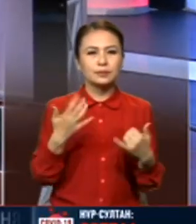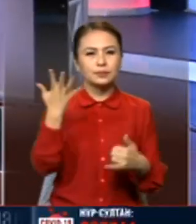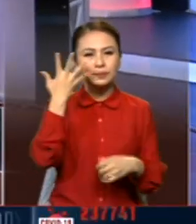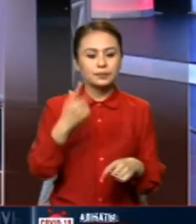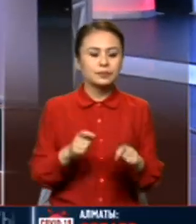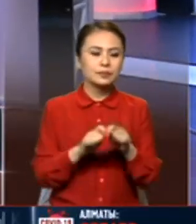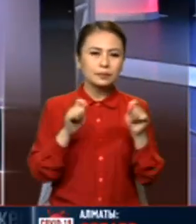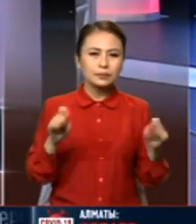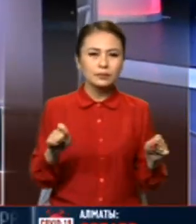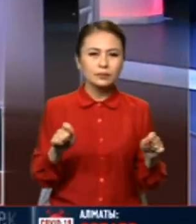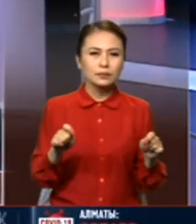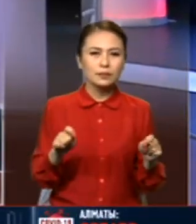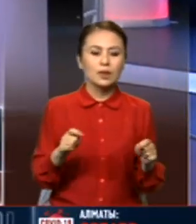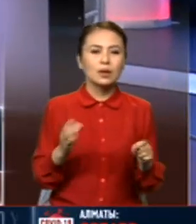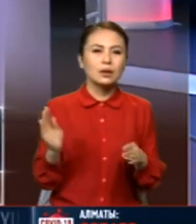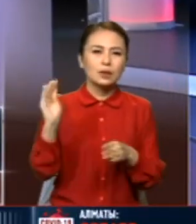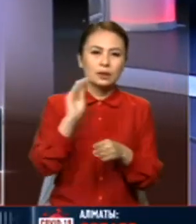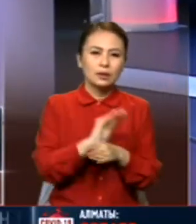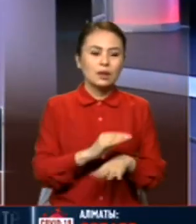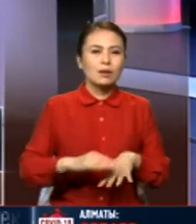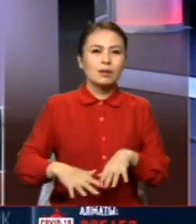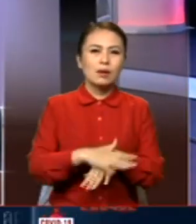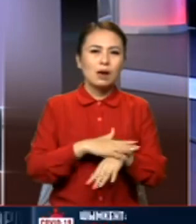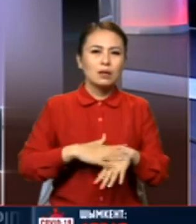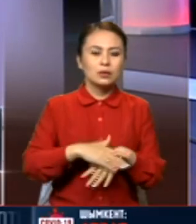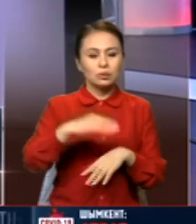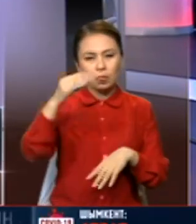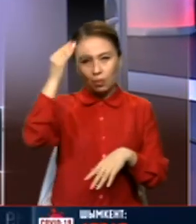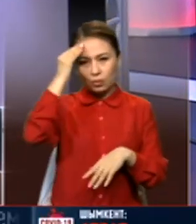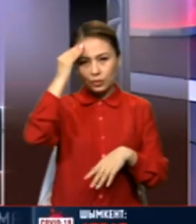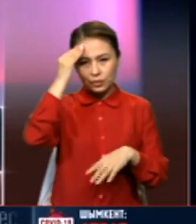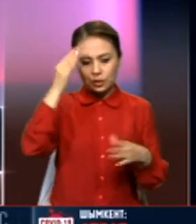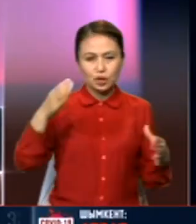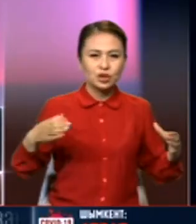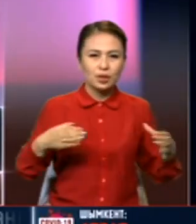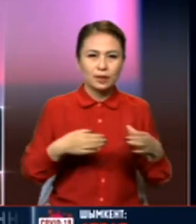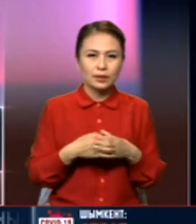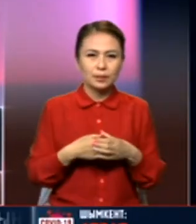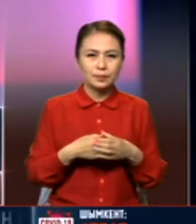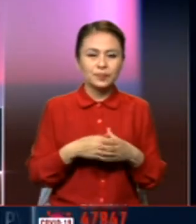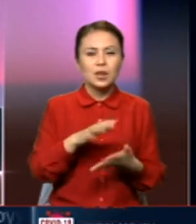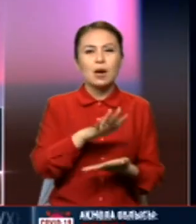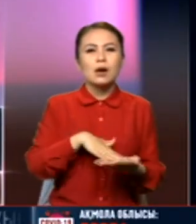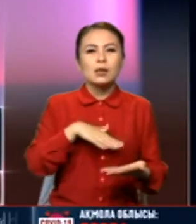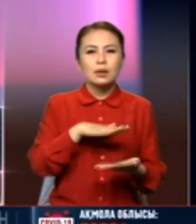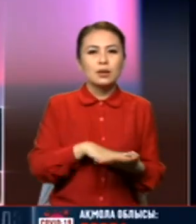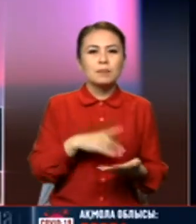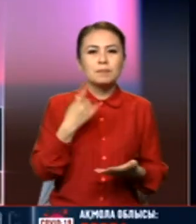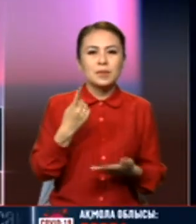жатқан ұлттық құрылтаймен қатар осы халықтың ойын жинақтап, оны әрі қарай бір